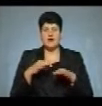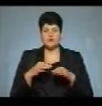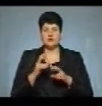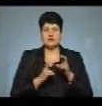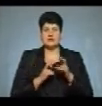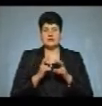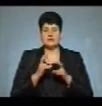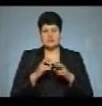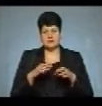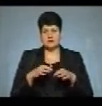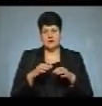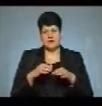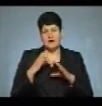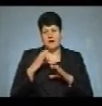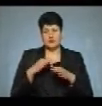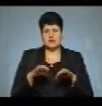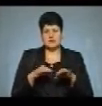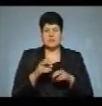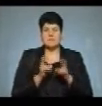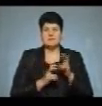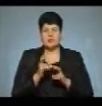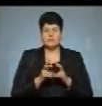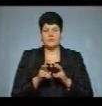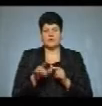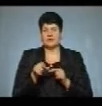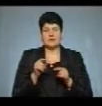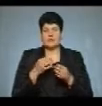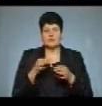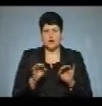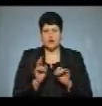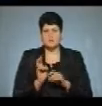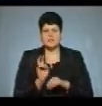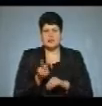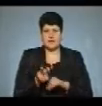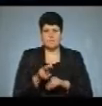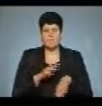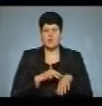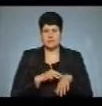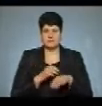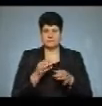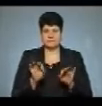підприємство. Біля воріт зібрались люди. На територію їх не пропускають поліцейські.